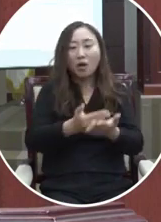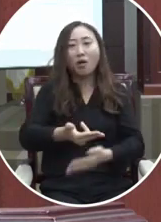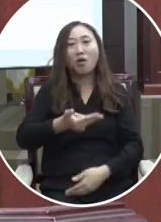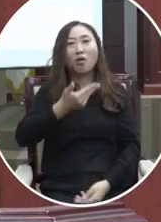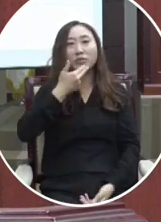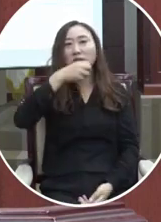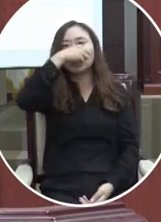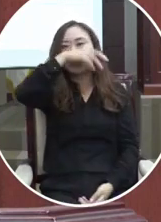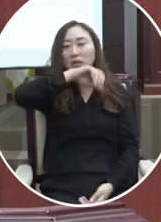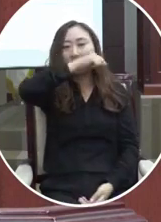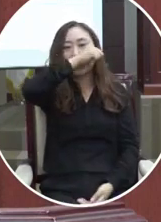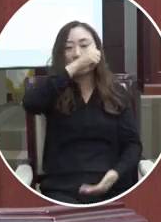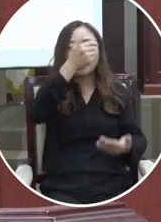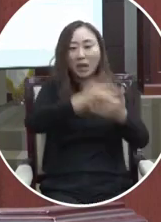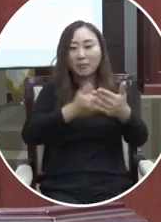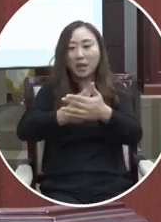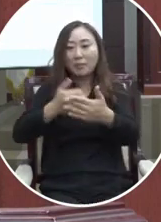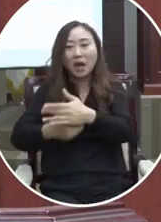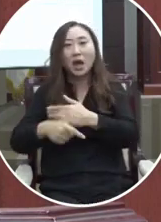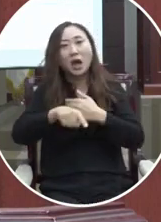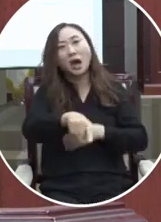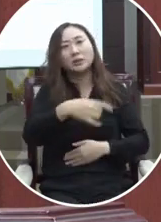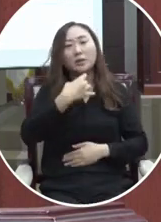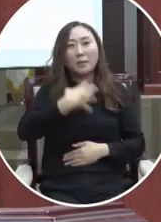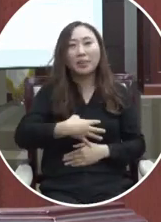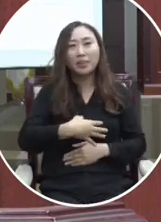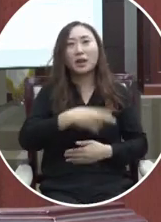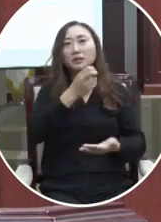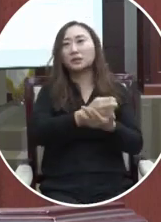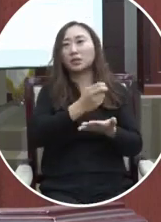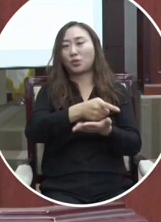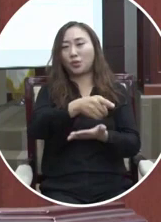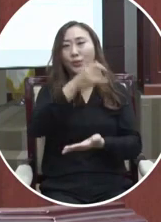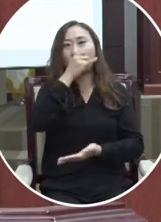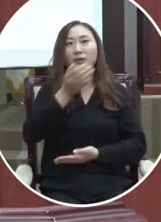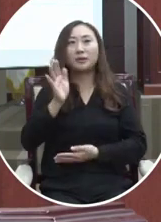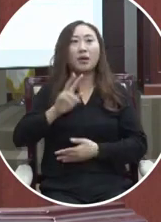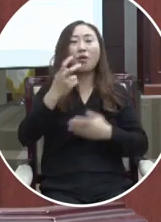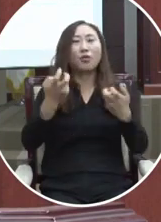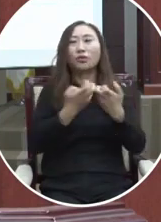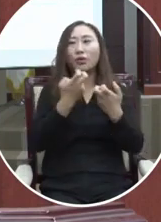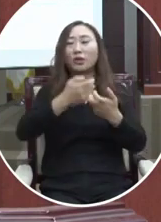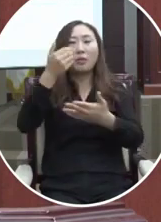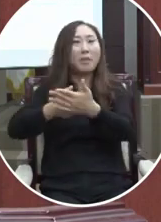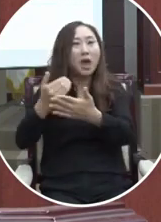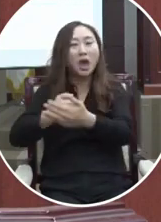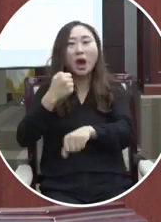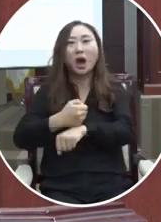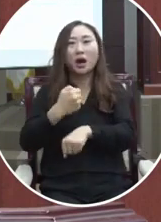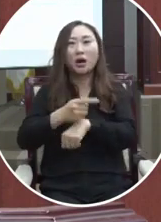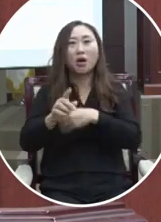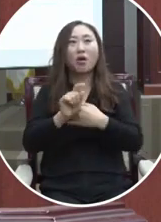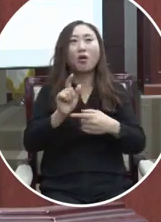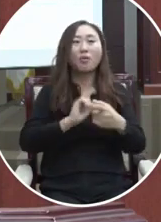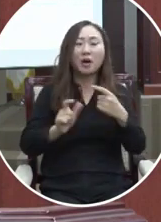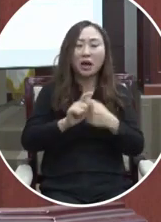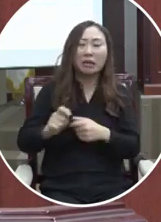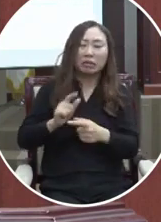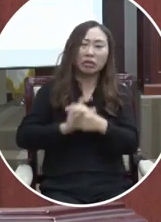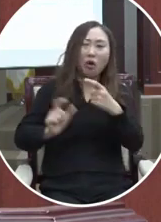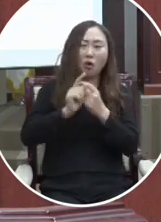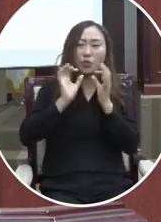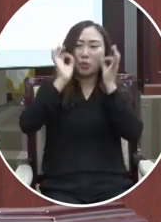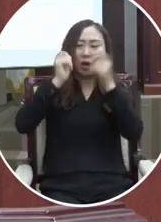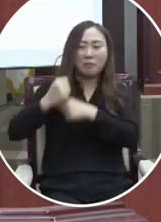없이 예산 감만 가지고 있는 우리나라 제도에서 도대체 얼마나 더 삭감하라 얼마나 더